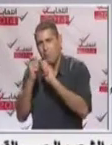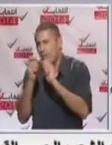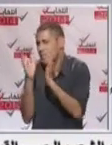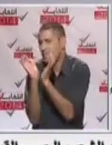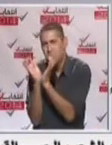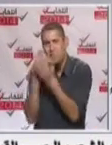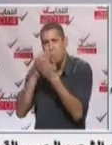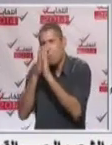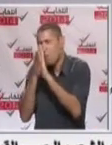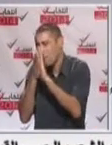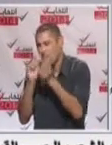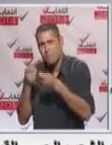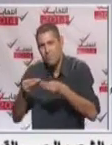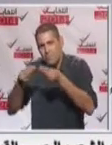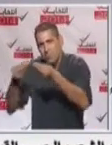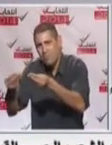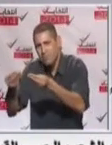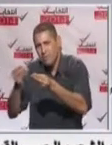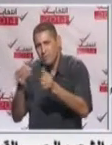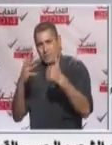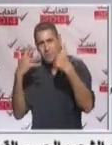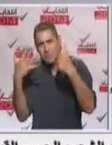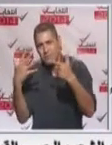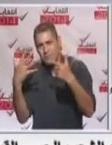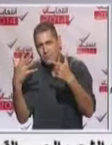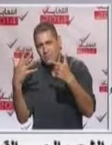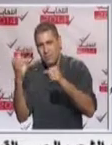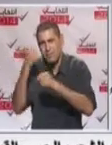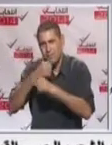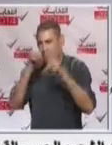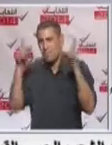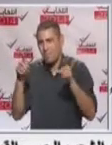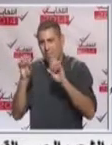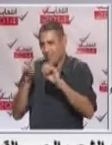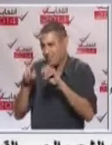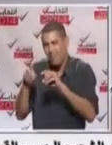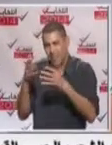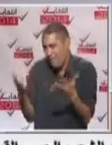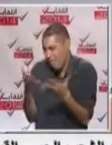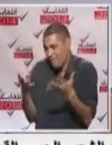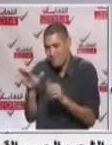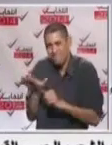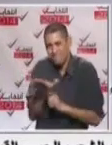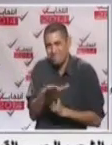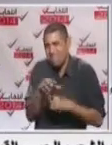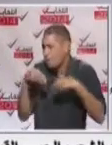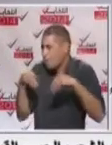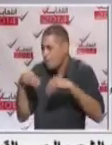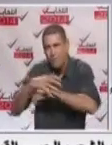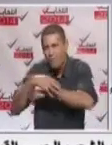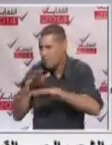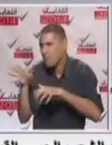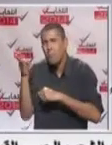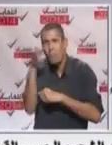الجمعيات، سابعا امداد مدارس ابتدائية بأرياف المعتمديات لتخفيف المعاناة عن التلاميذ، ثامنا